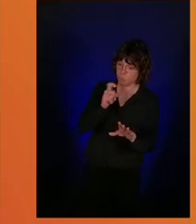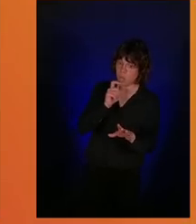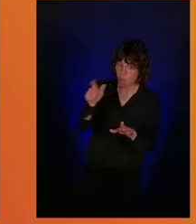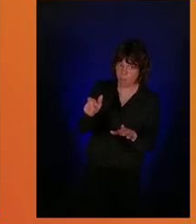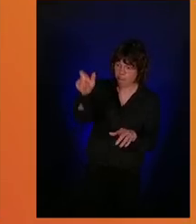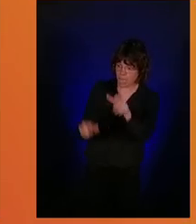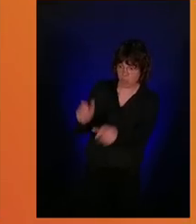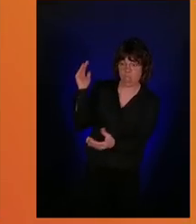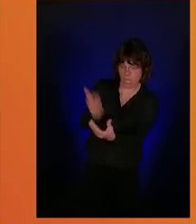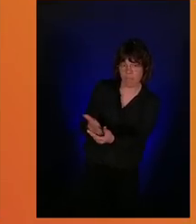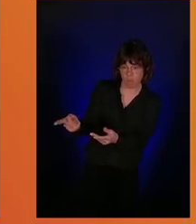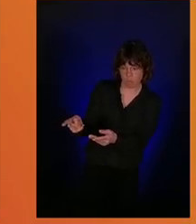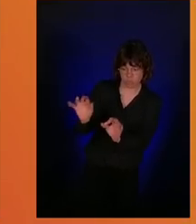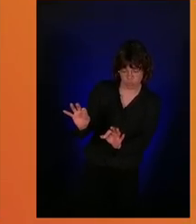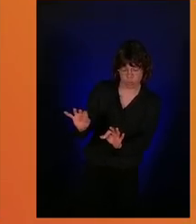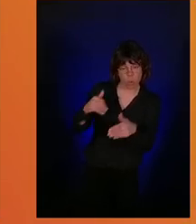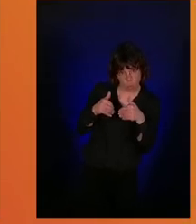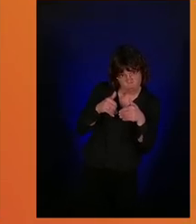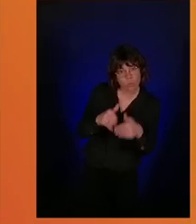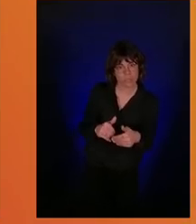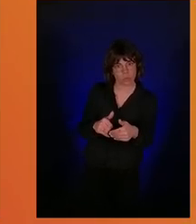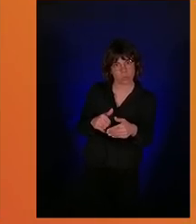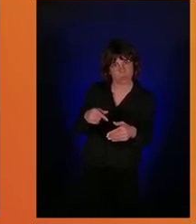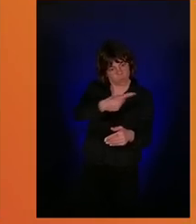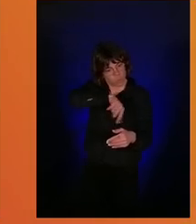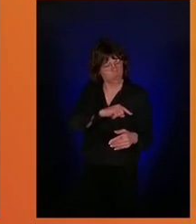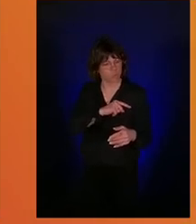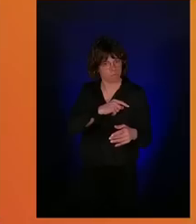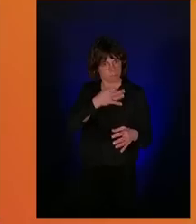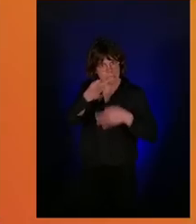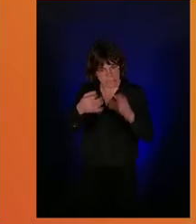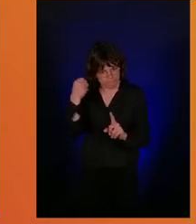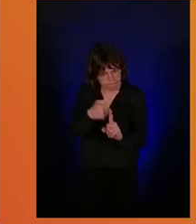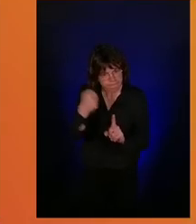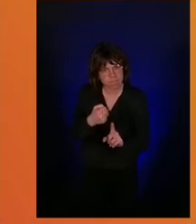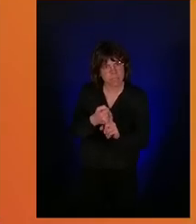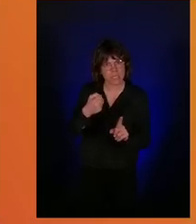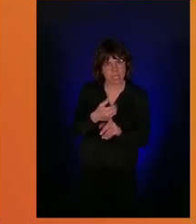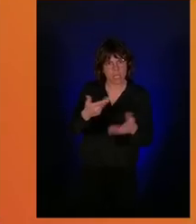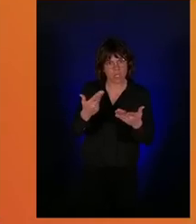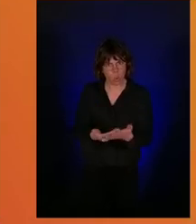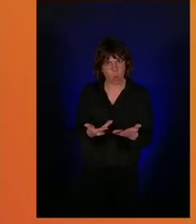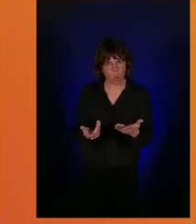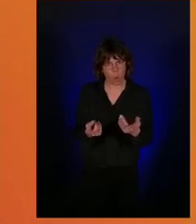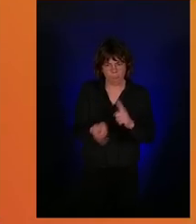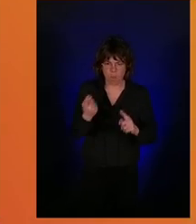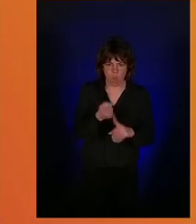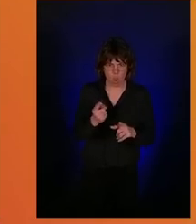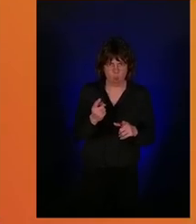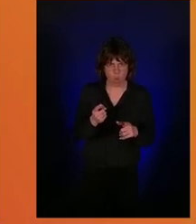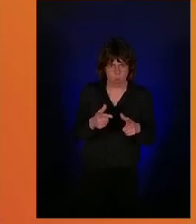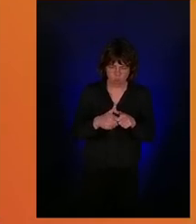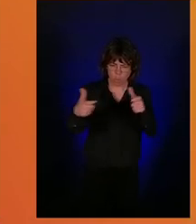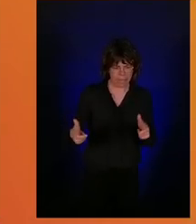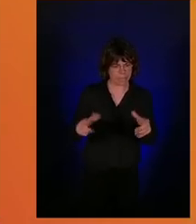l'heure, tout en poursuivant bien sûr nos revendications de mix énergétique et d'enjeux en matière de relocalisation